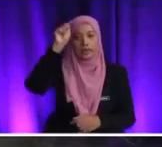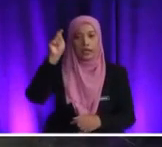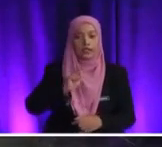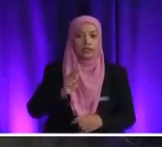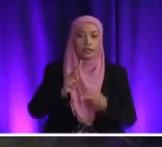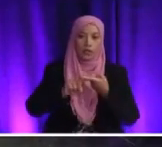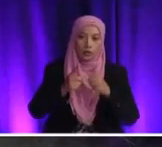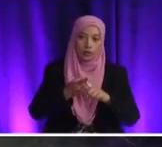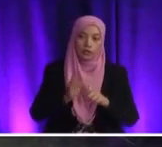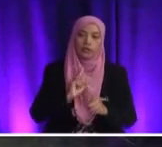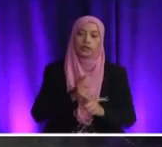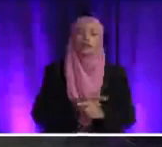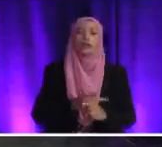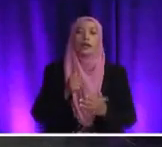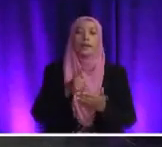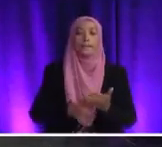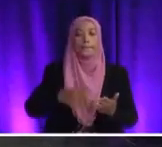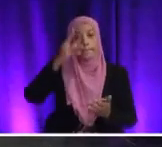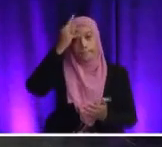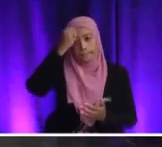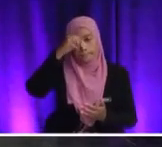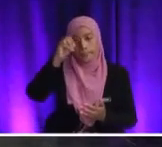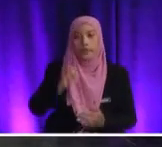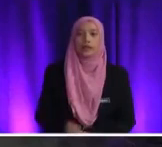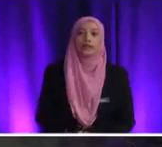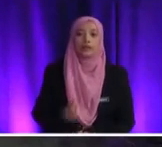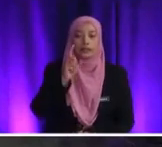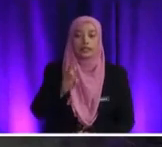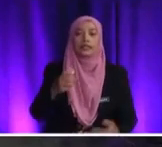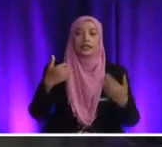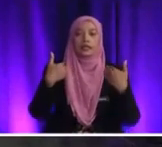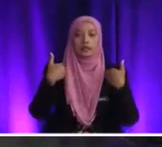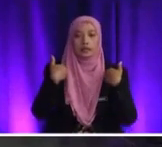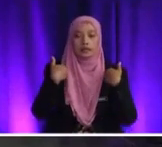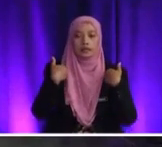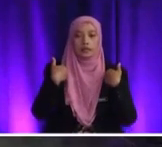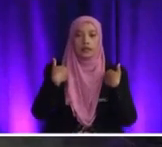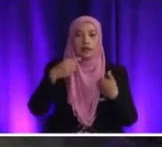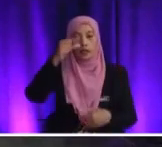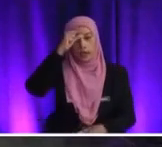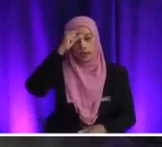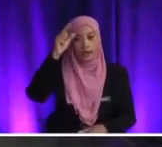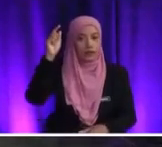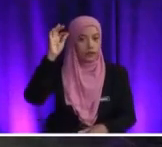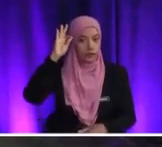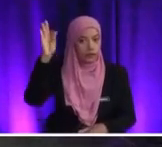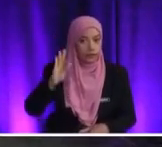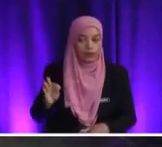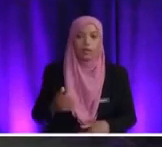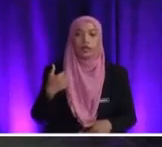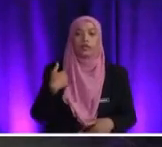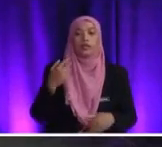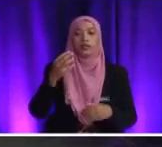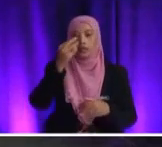kemahirannya kita perlu ada kalau abang Fizi tadi dia kemahiran komunikasi coba Jadi penyampai radio penyampai